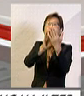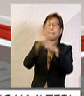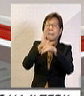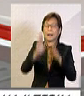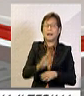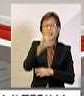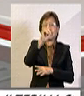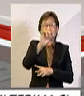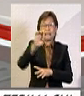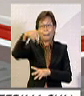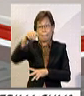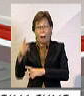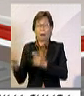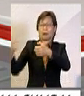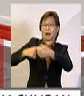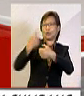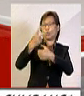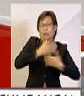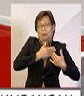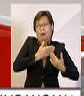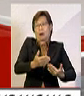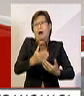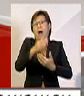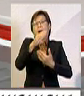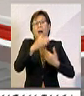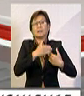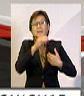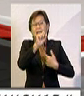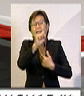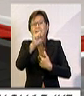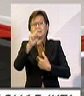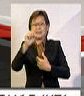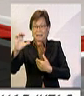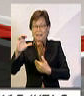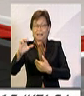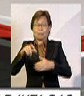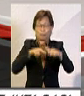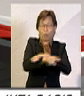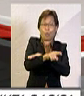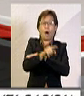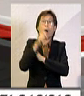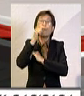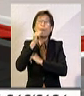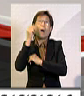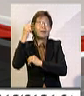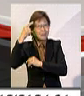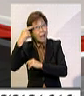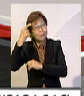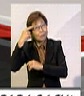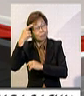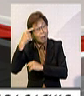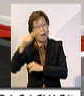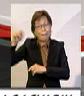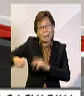Deepak Jaikishan berkaitan dua akuan berkanun dalam kes pembunuhan wanita Mongolia Altantuya Sharibu. Mahkamah Tinggi